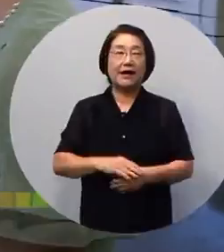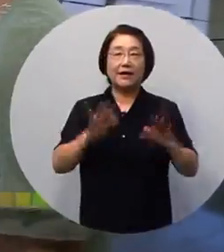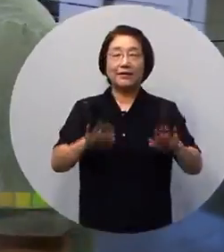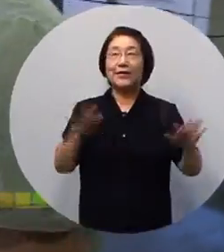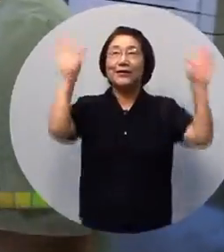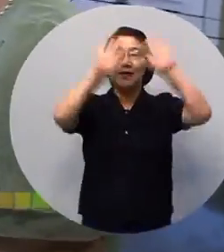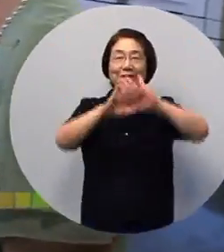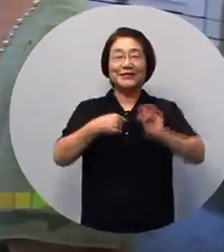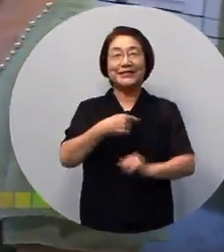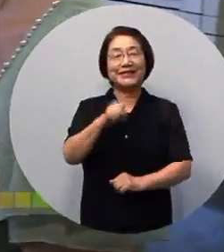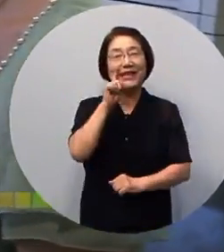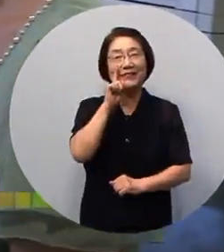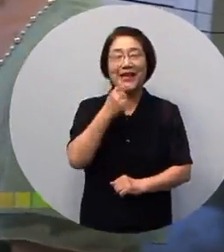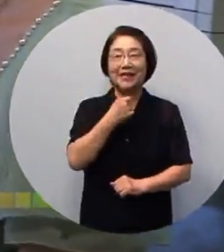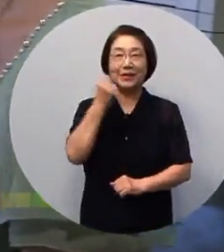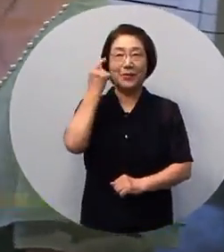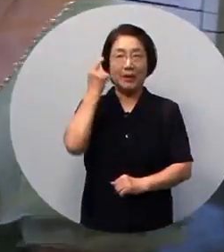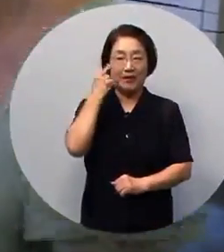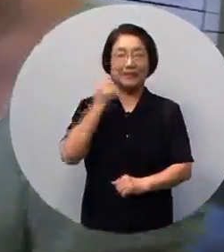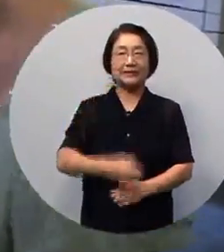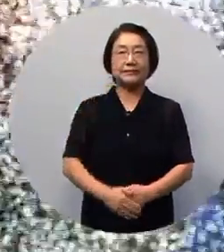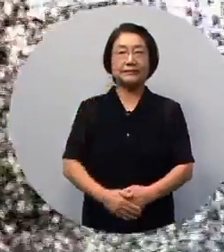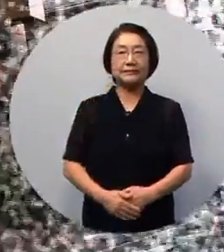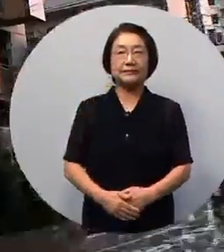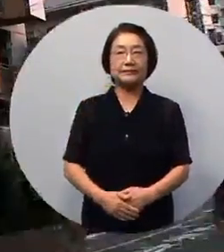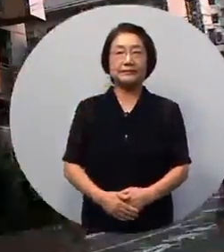夜行ってみたいと思います。 はい、よろしくお願いします。